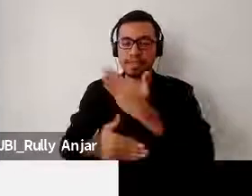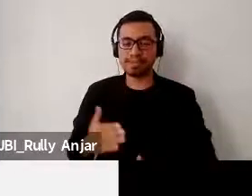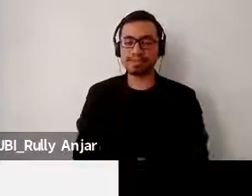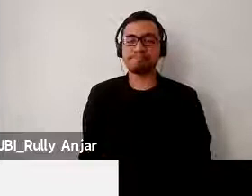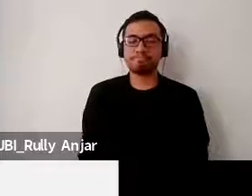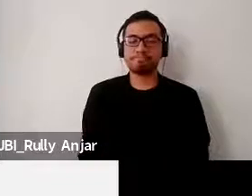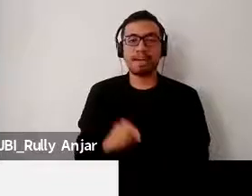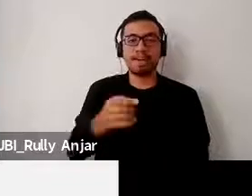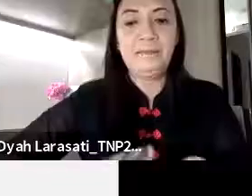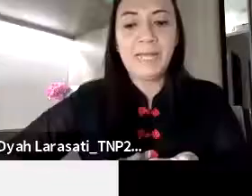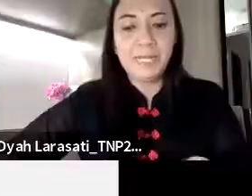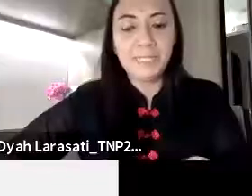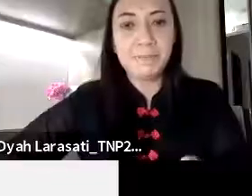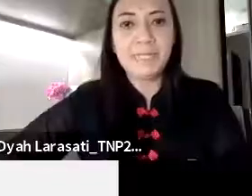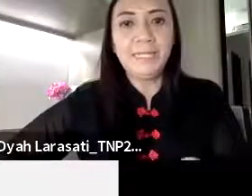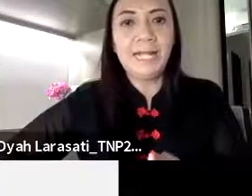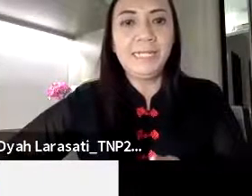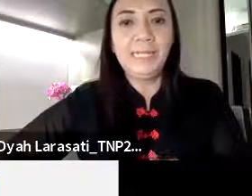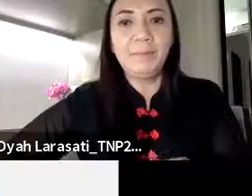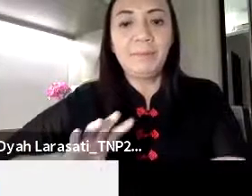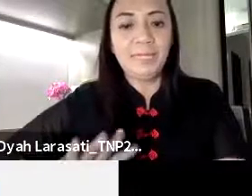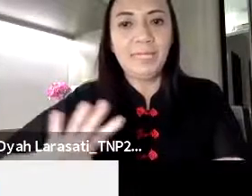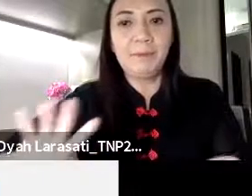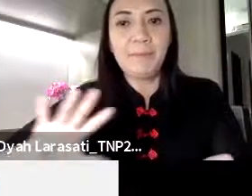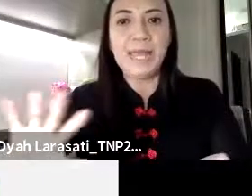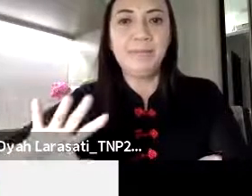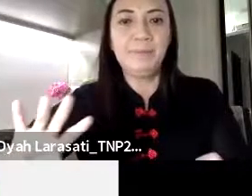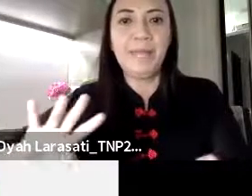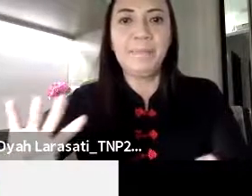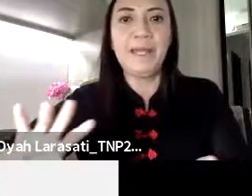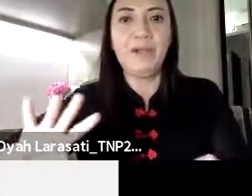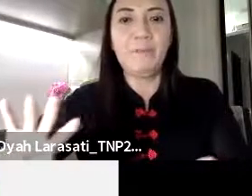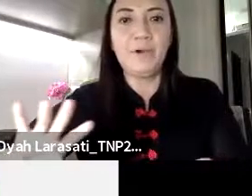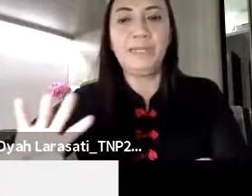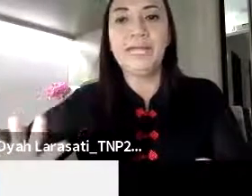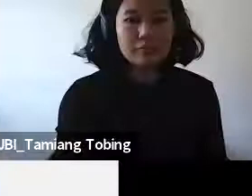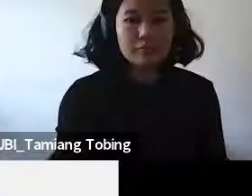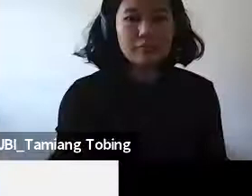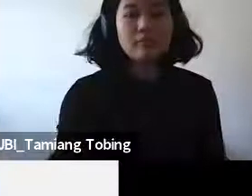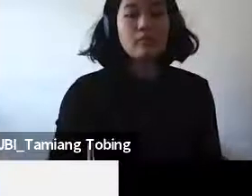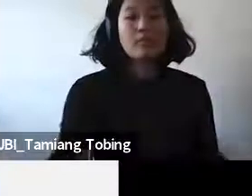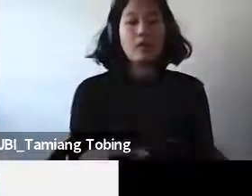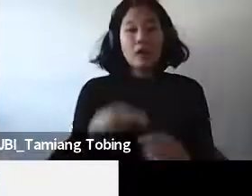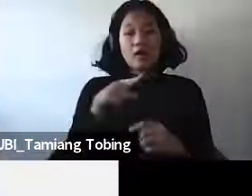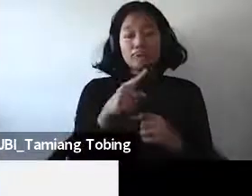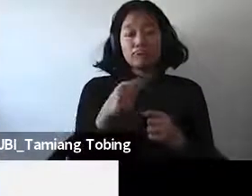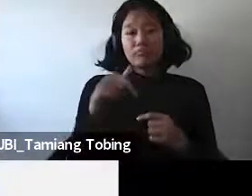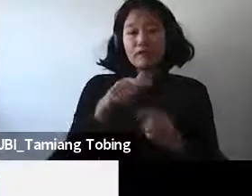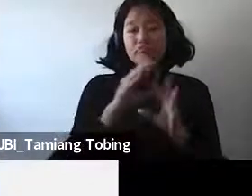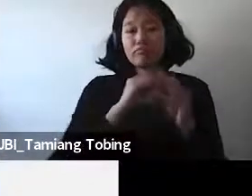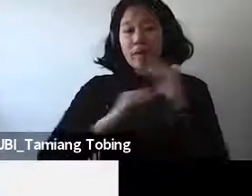ini terakhir, pada kesempatan kali ini kan memang kita membahas beberapa kelompok rentan ya, jadi